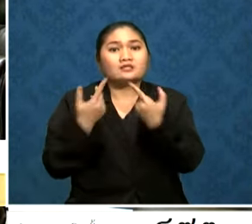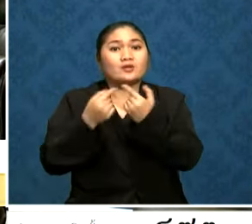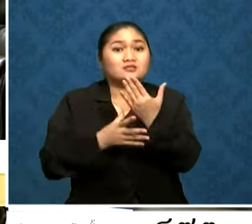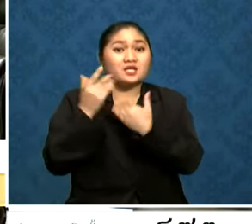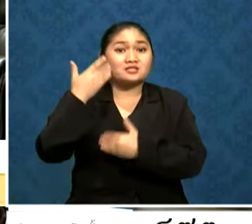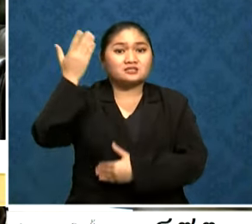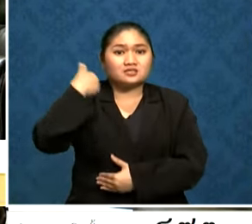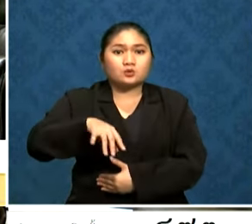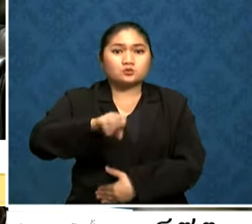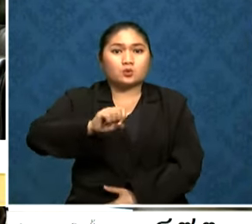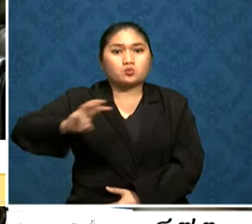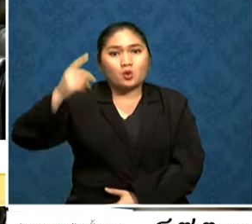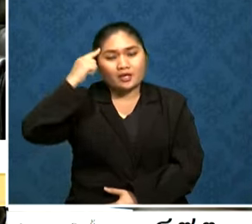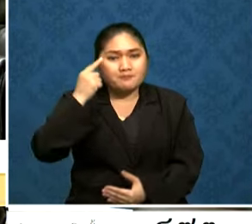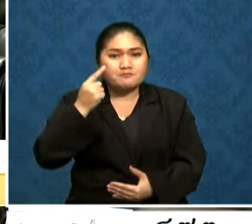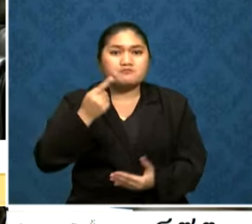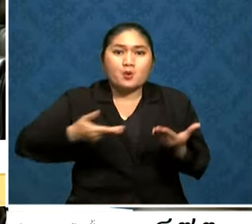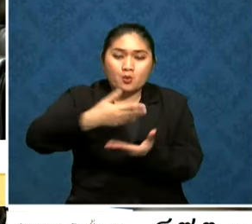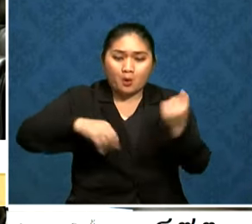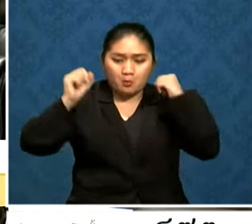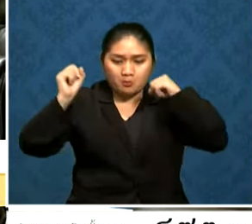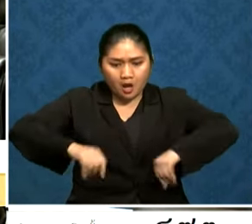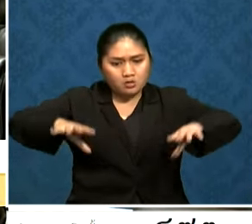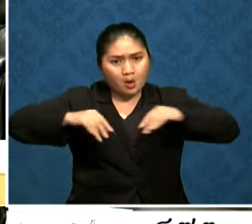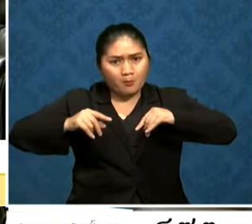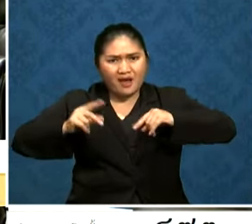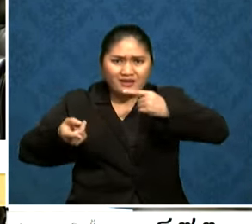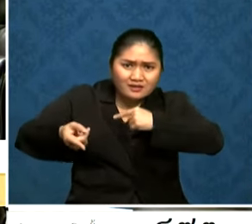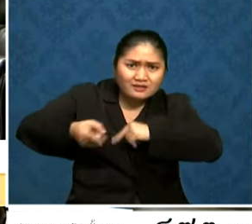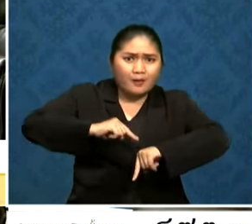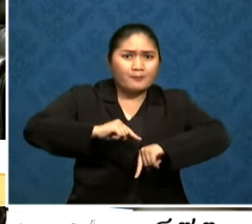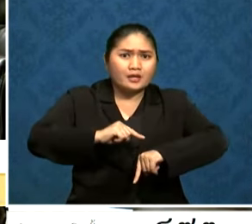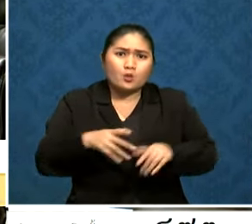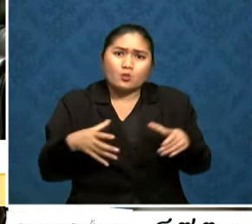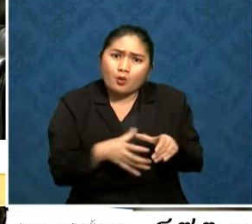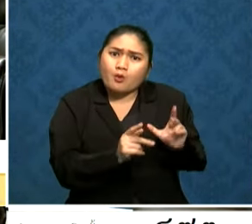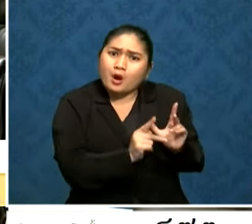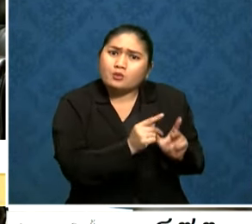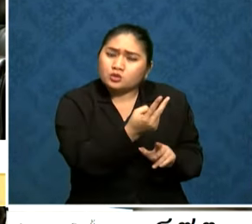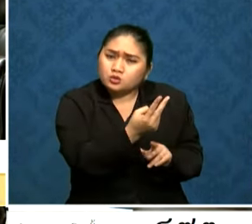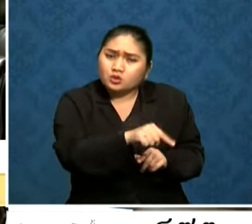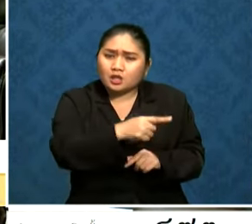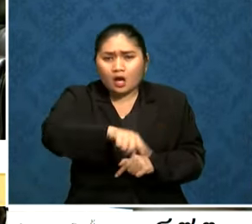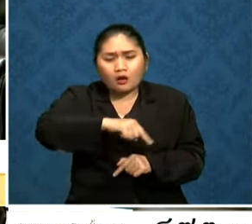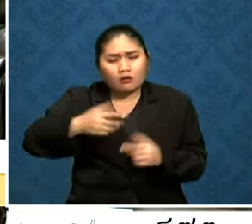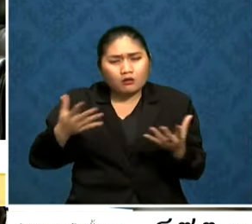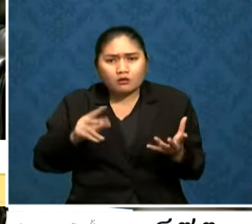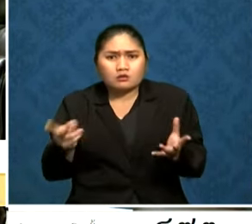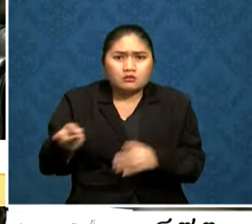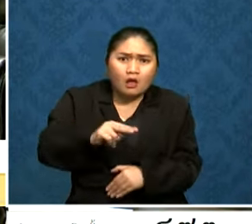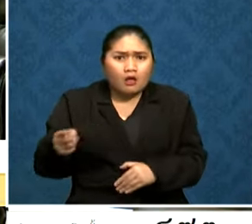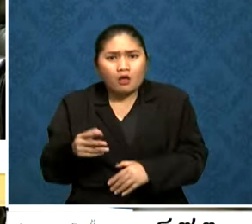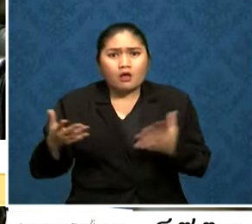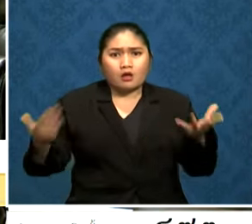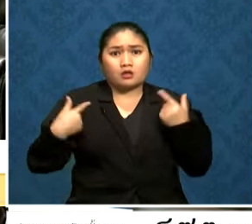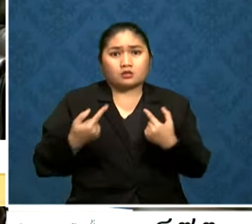ห์ที่แล้วครัทางวธิสภาพานั้นกได้มมติเหชอบให้กลบไปใช้กฎิกาเสียงขางมาก 2 ชั้นหอวา Double Majorityสำหรปชิ